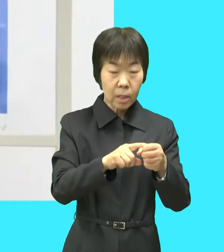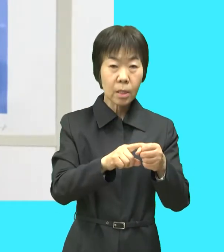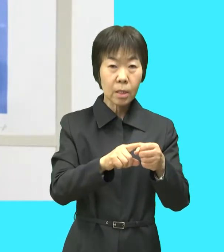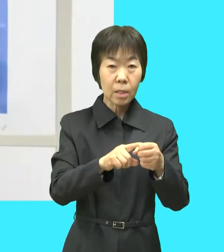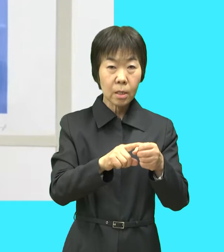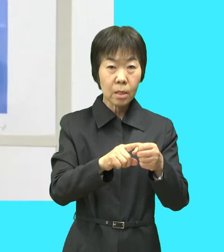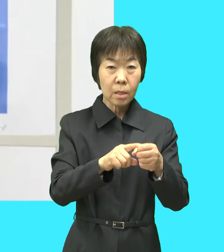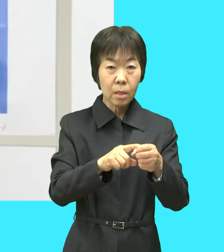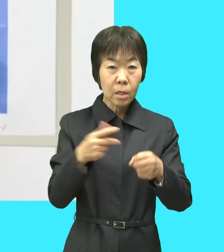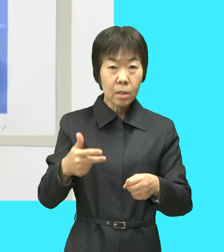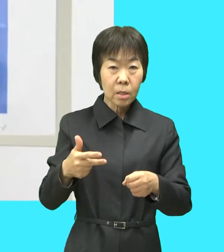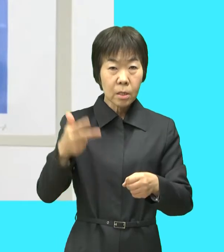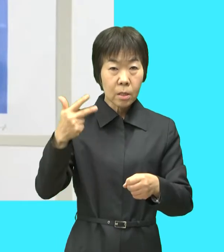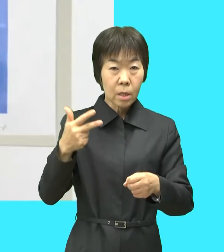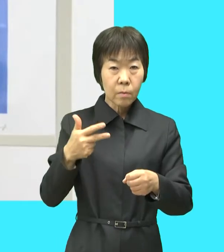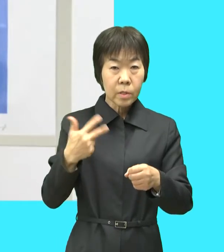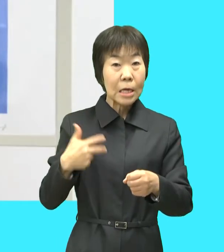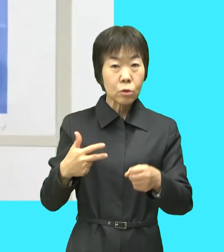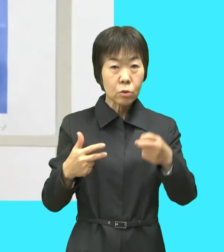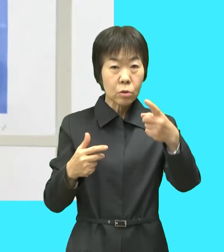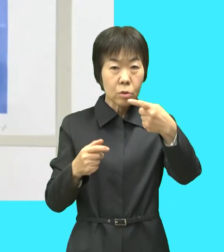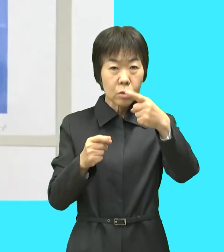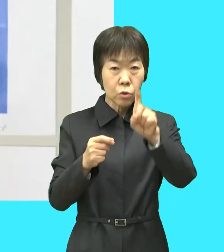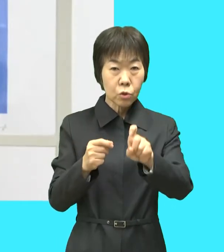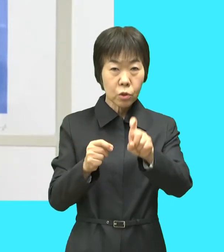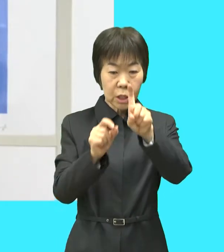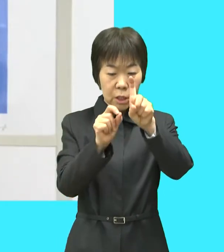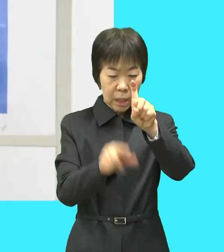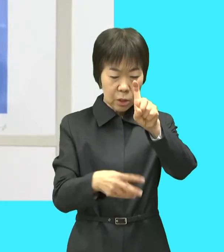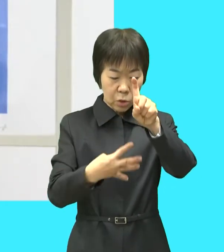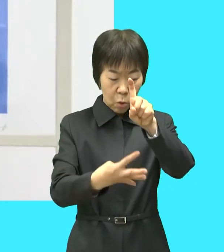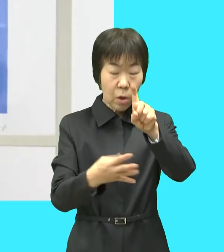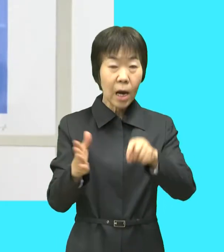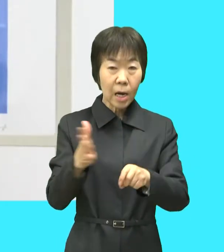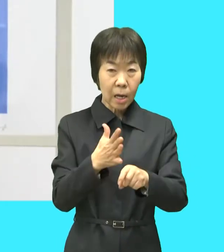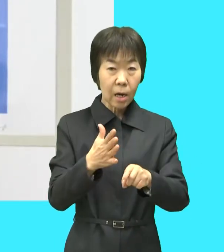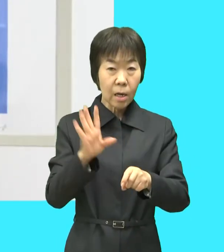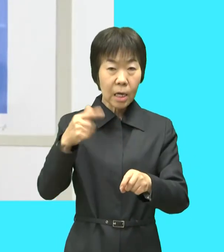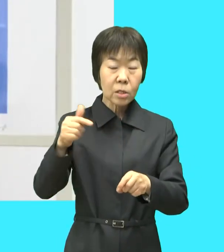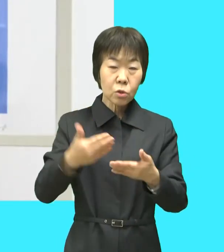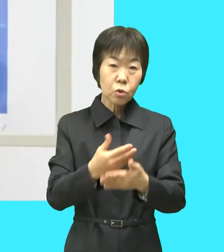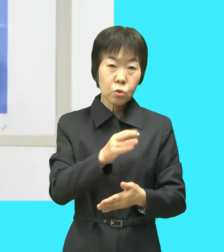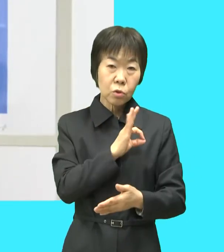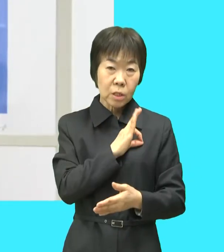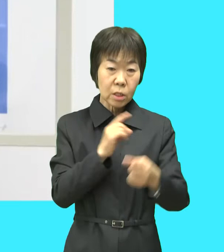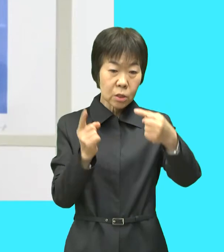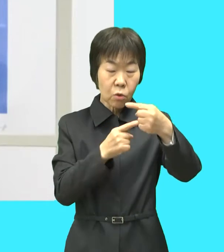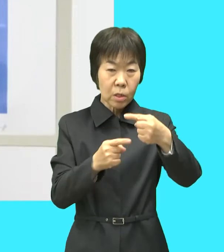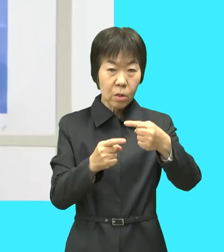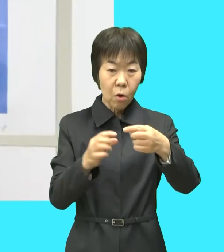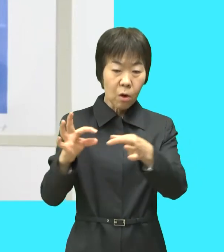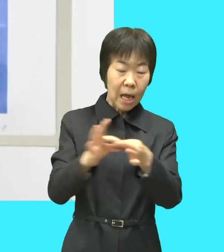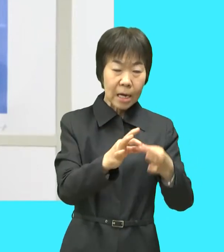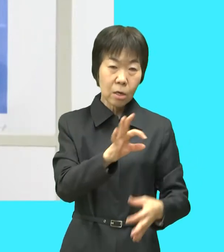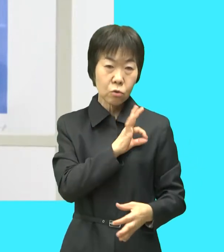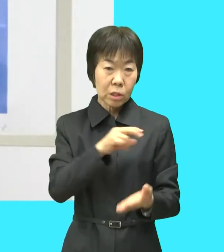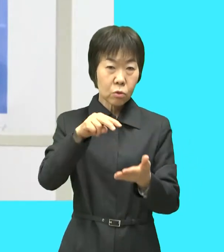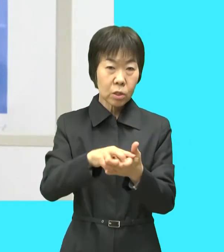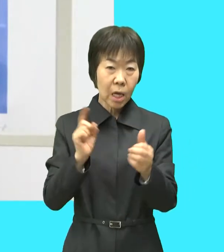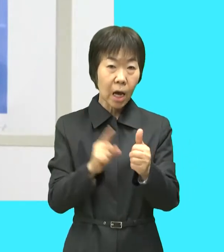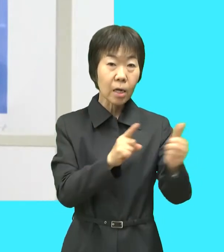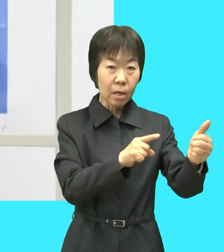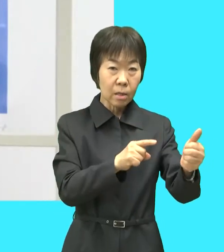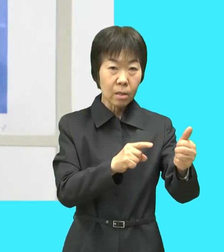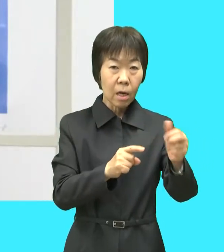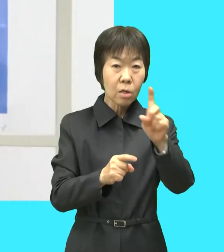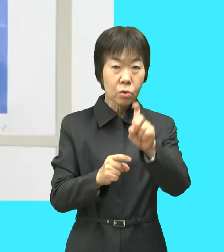、先週の4日から県職員1名をリエゾンとして派遣するとともに、先週6日